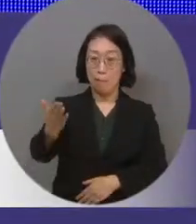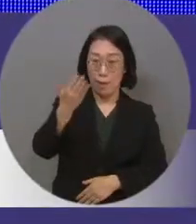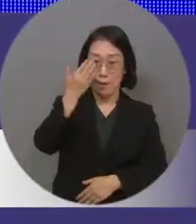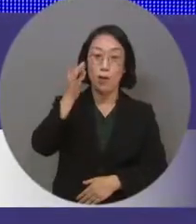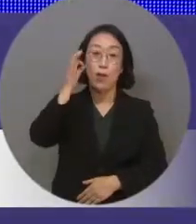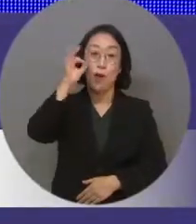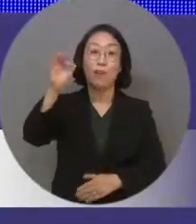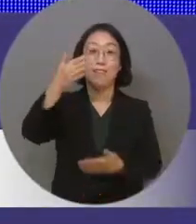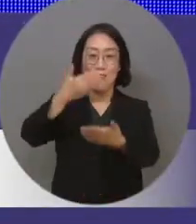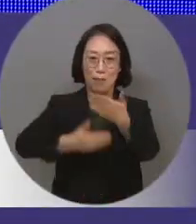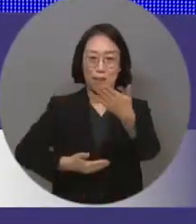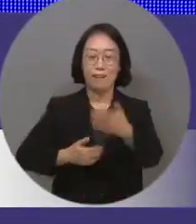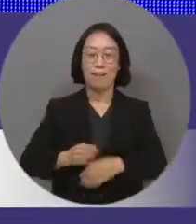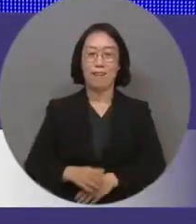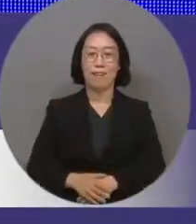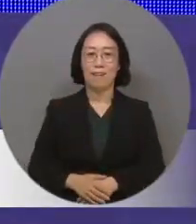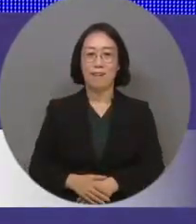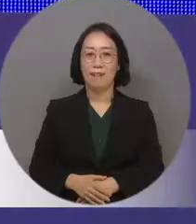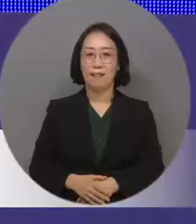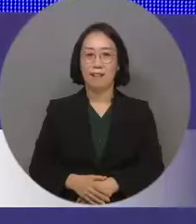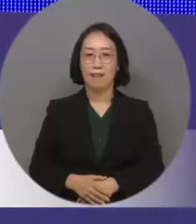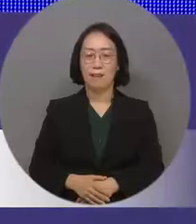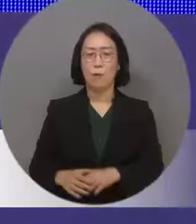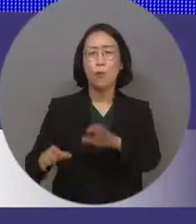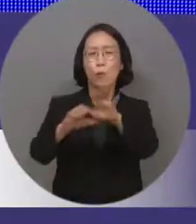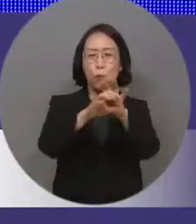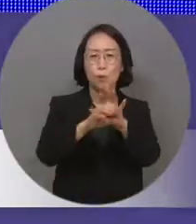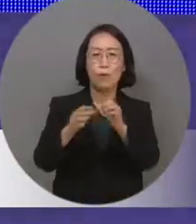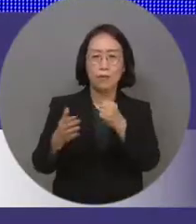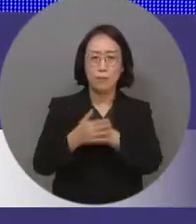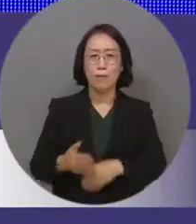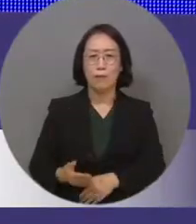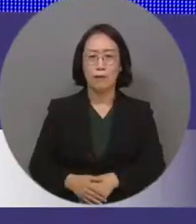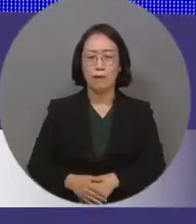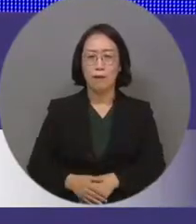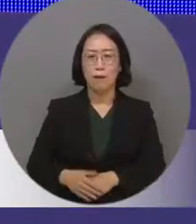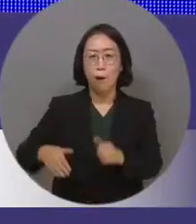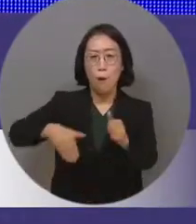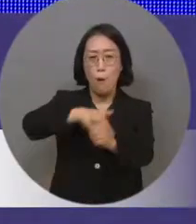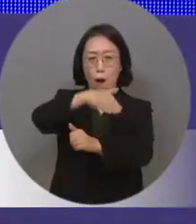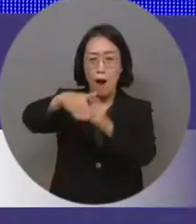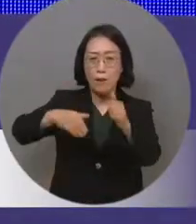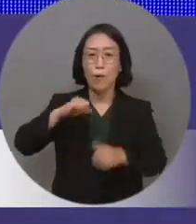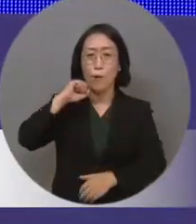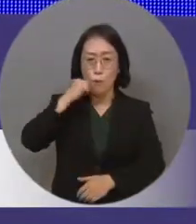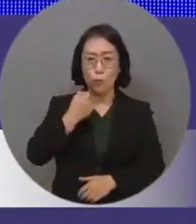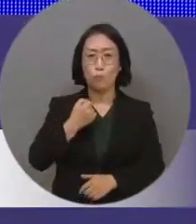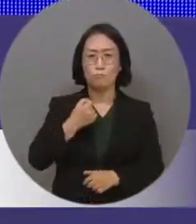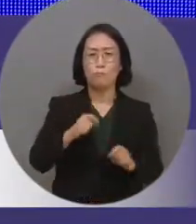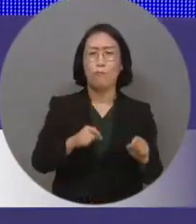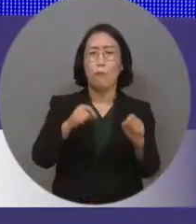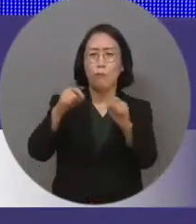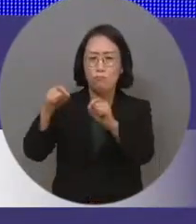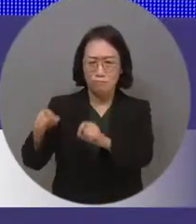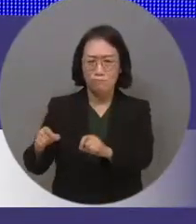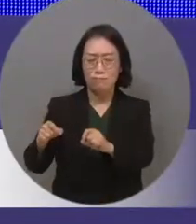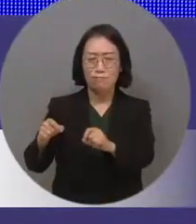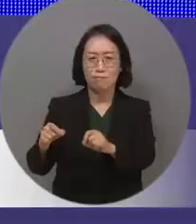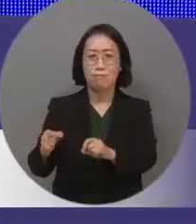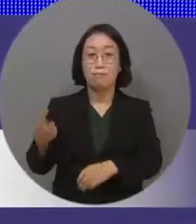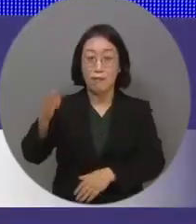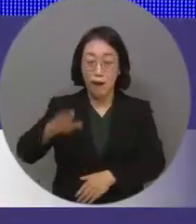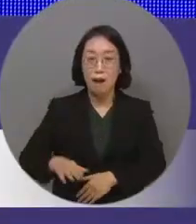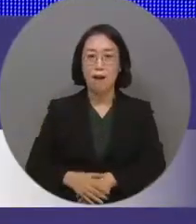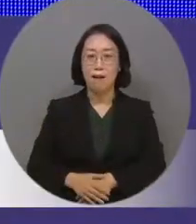앞으로 다가왔습니다. 코로나19 팬데믹으로 대회가 연기된 어려운 여건